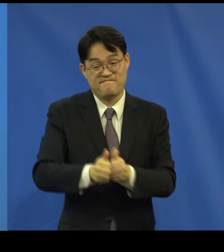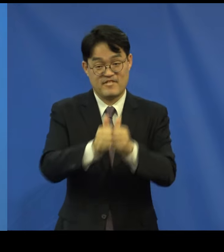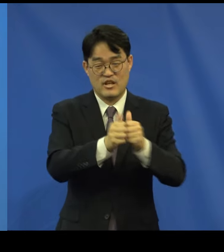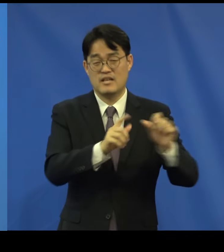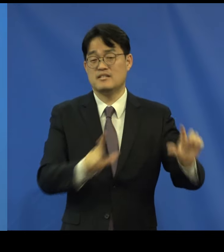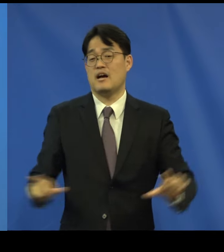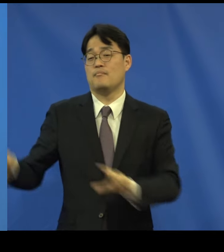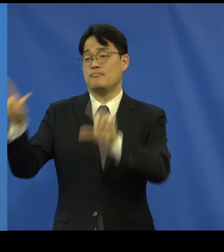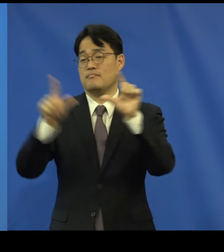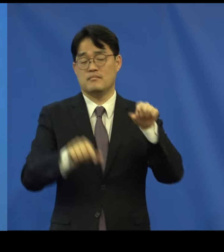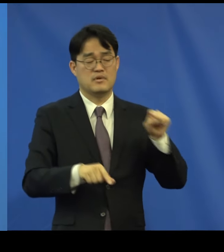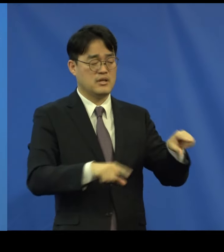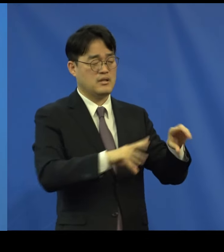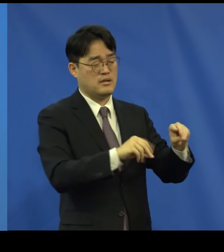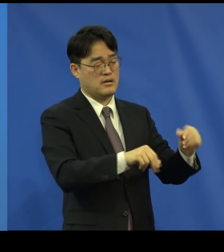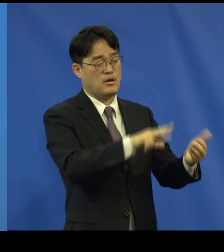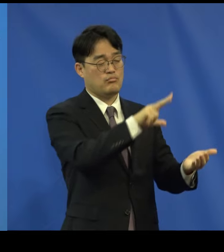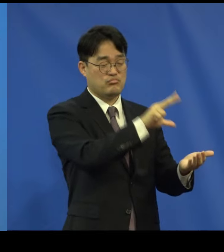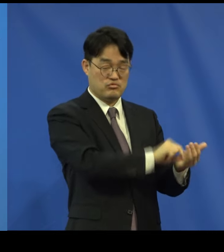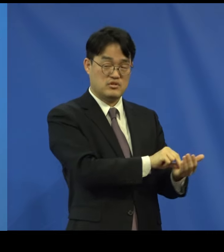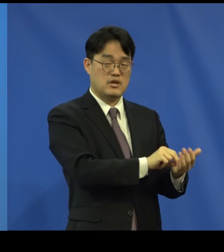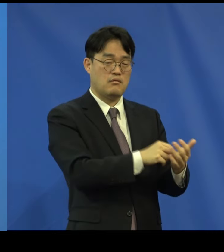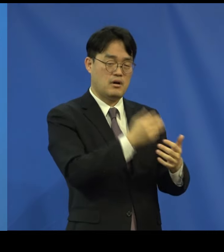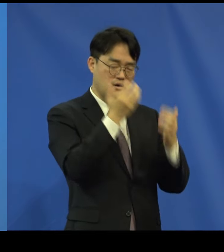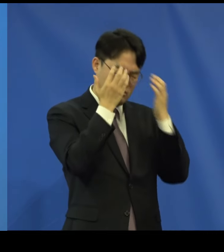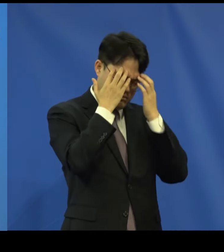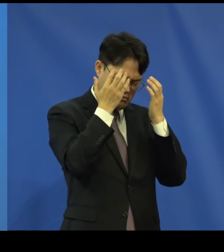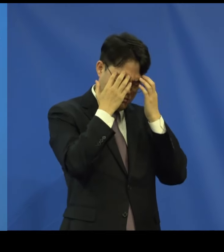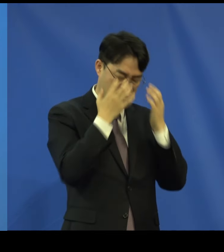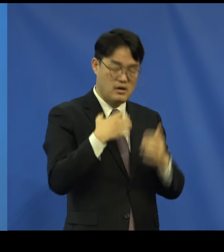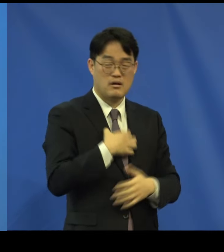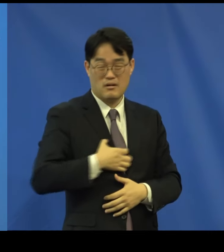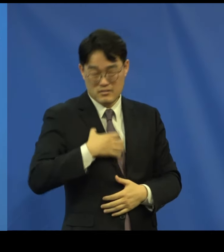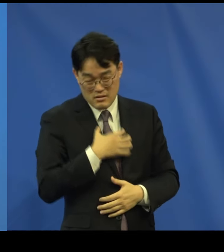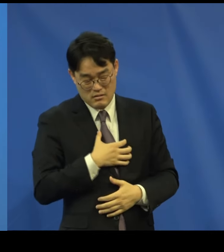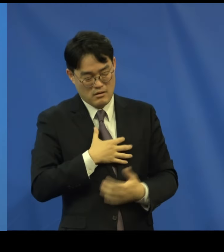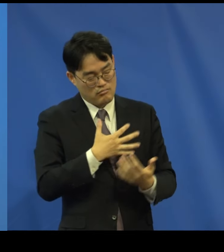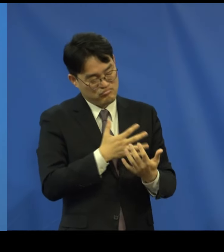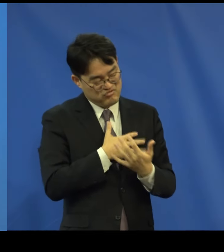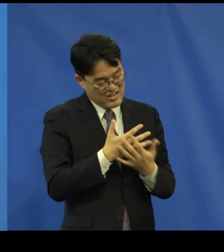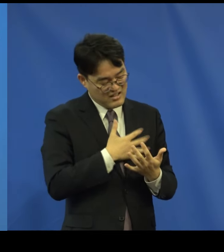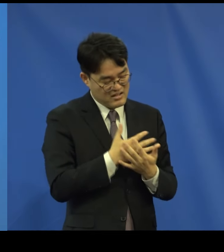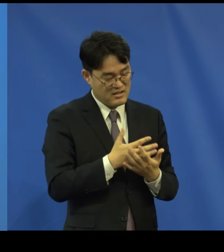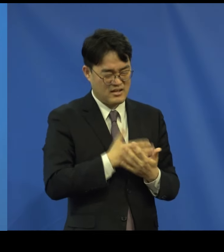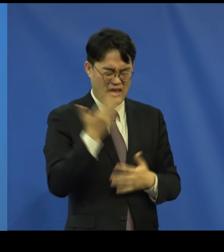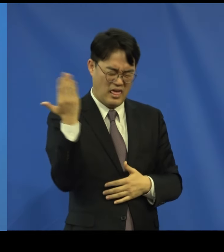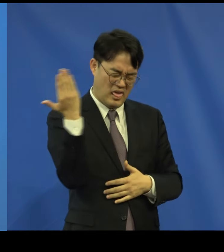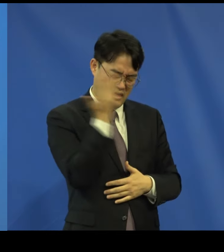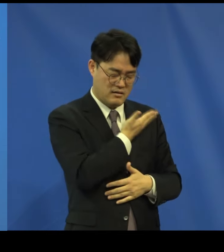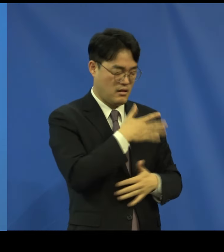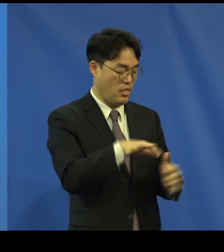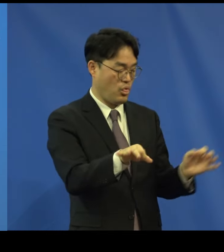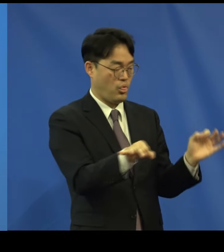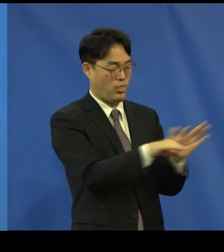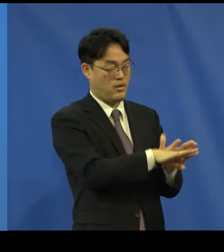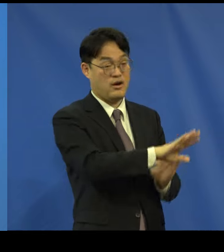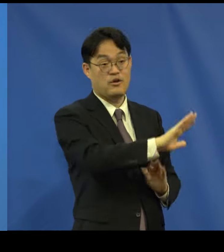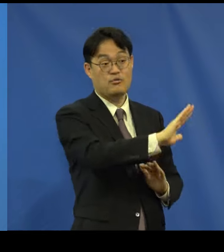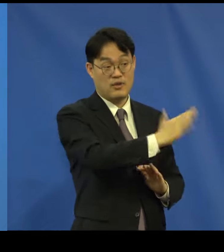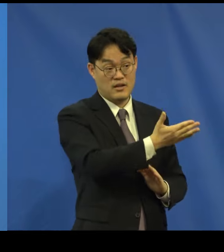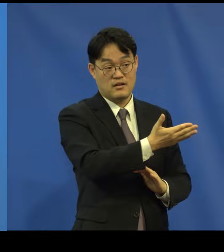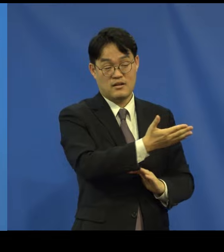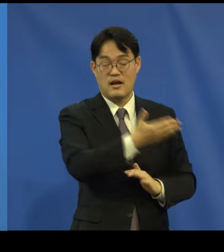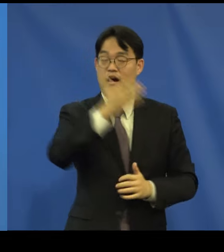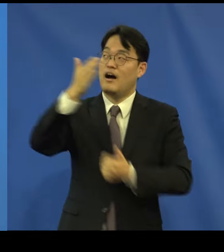질문과 모든 고통과 아픔을 다 쉽게 만들고 우리의 눈에서 눈물을 씻겨주시는 완벽한 하나님의 나라,